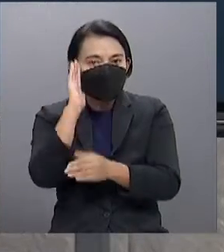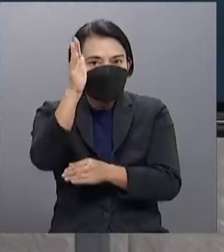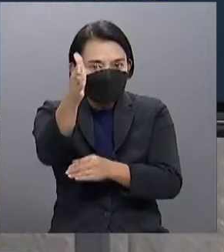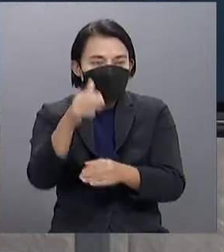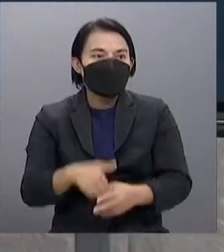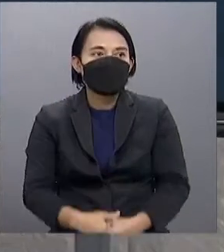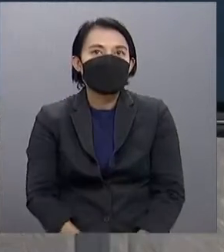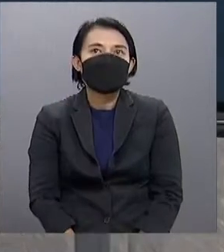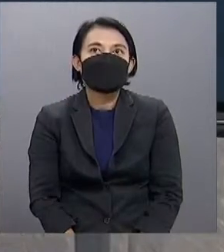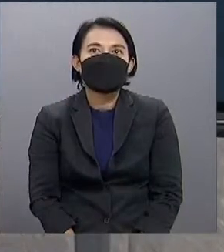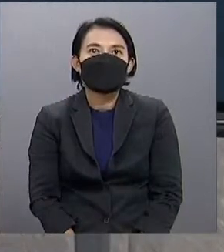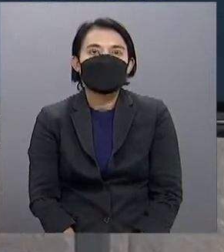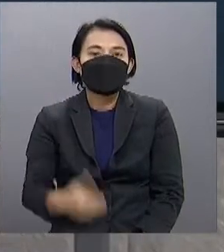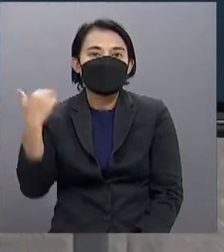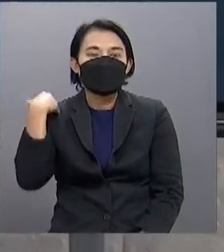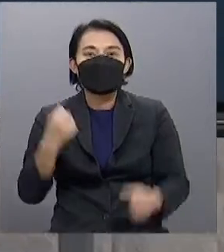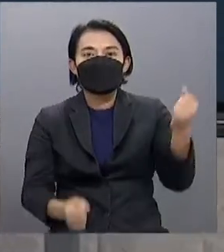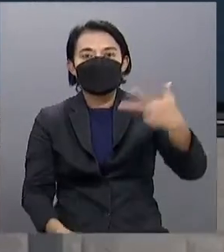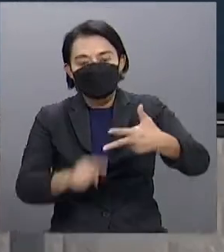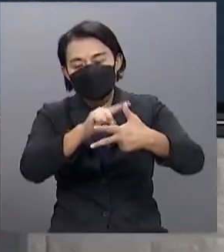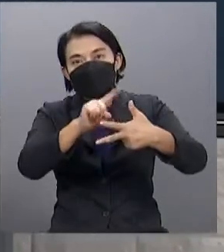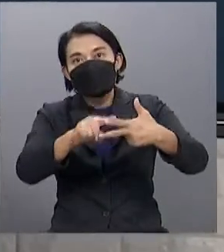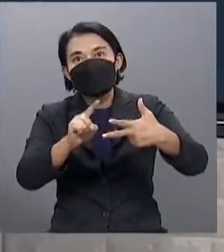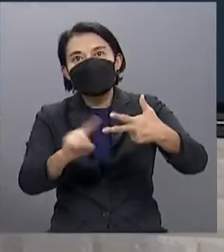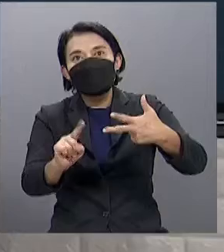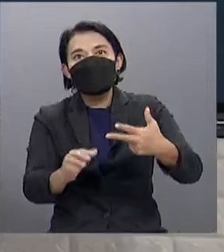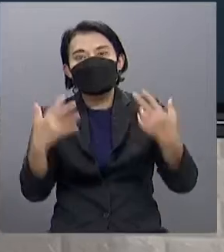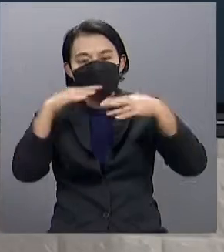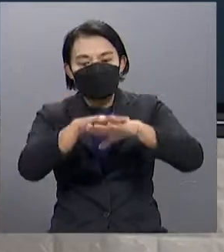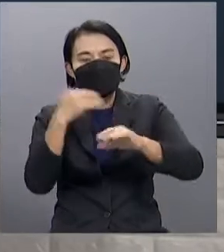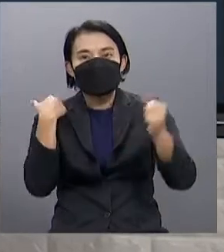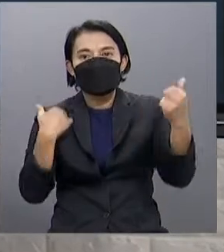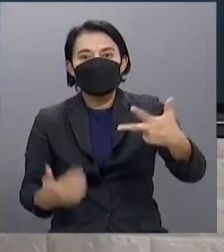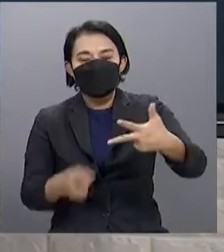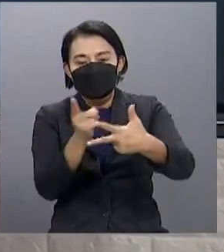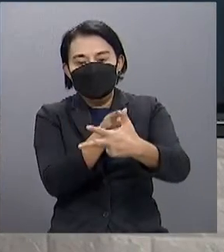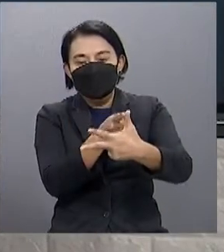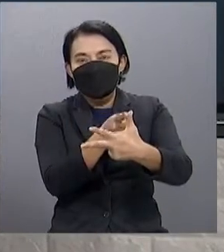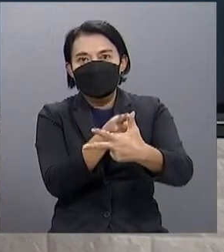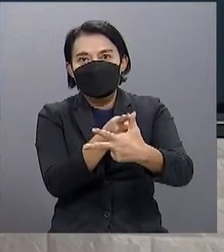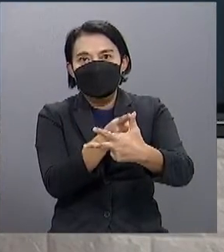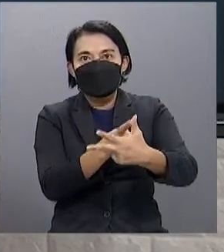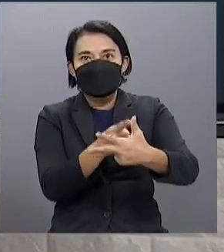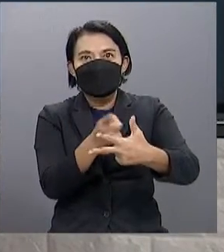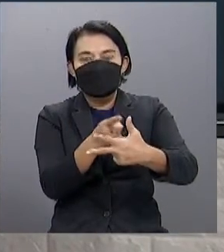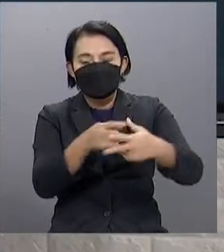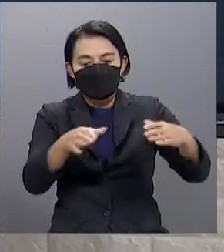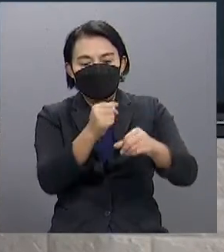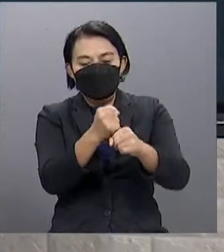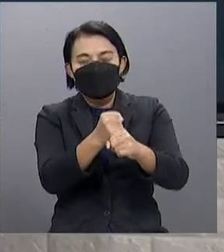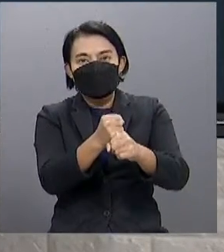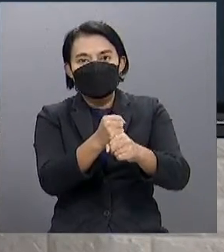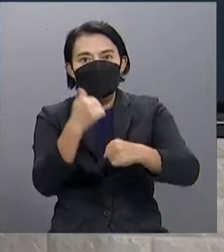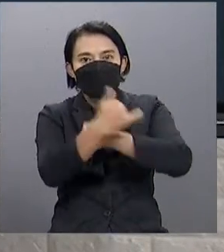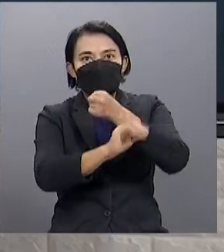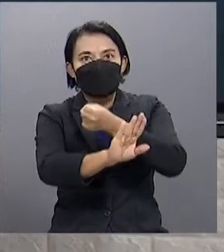สามประสานมีใครบ้างคุณผู้ชมครับประสานแรกครับคือแรงงานเพื่อนบ้านครับกลุ่มนี้เขาจะมีอาสาใช้ภาษาเดียว